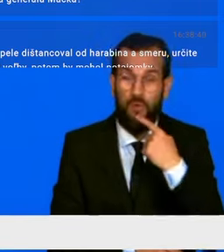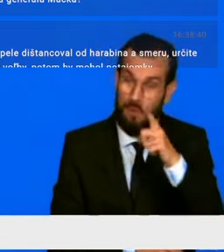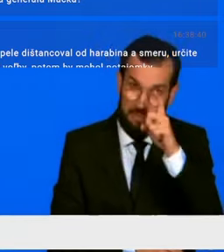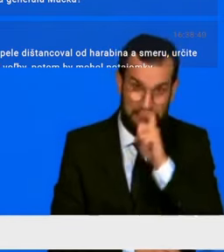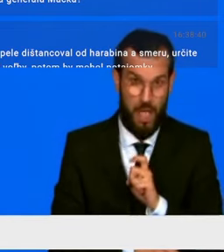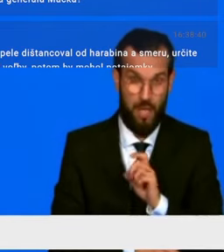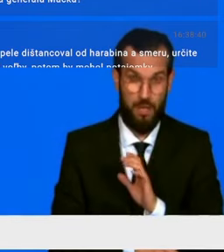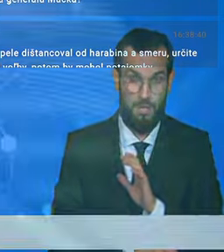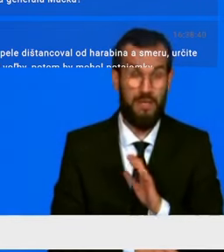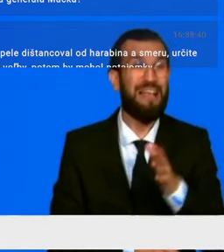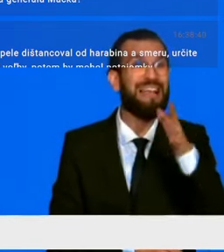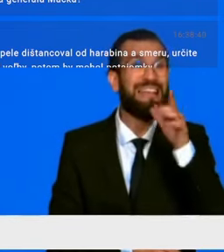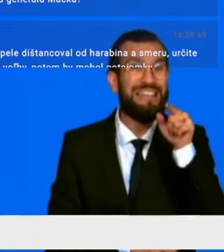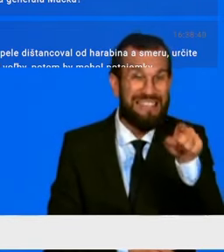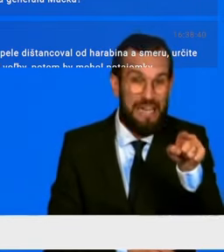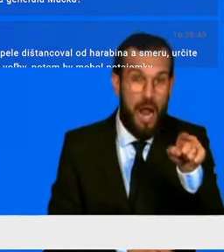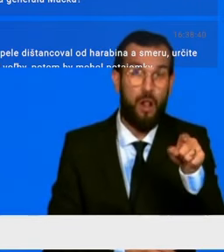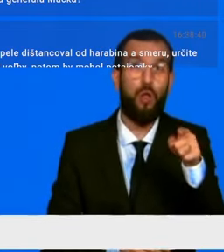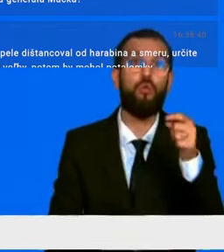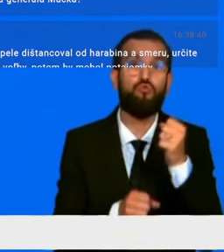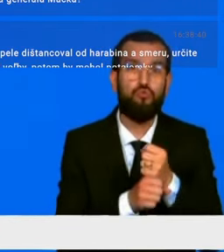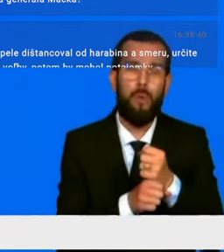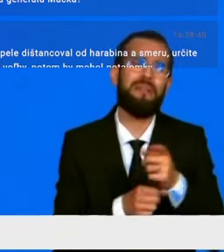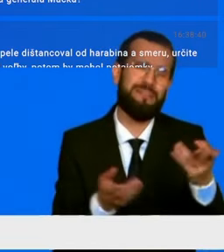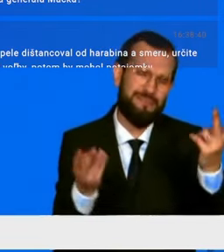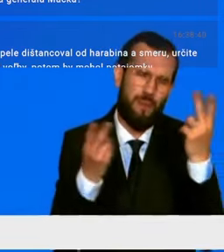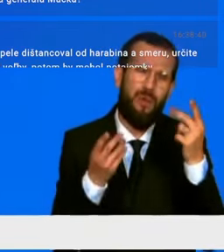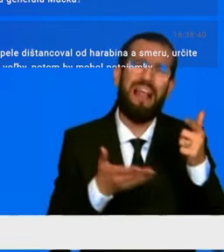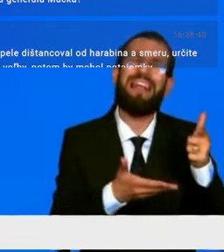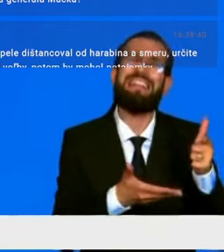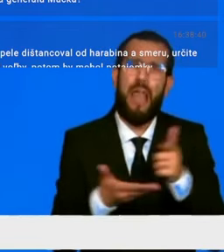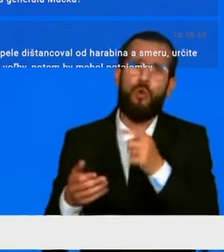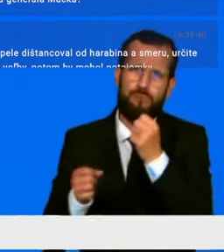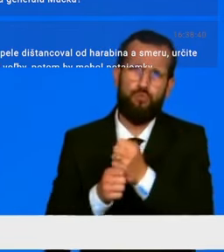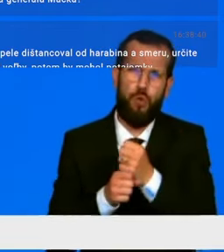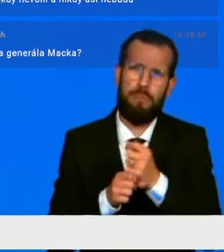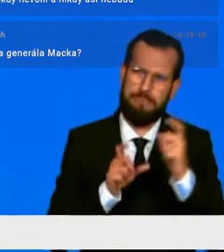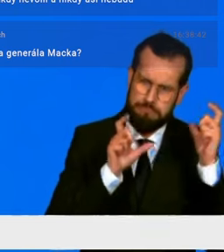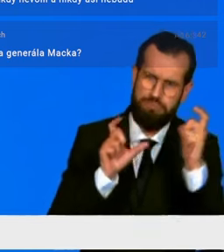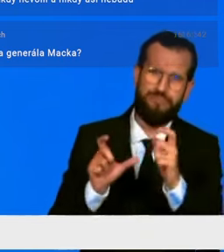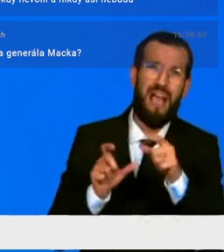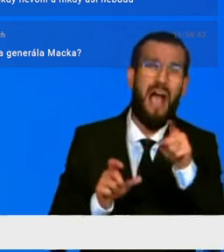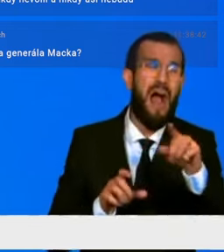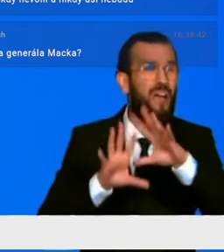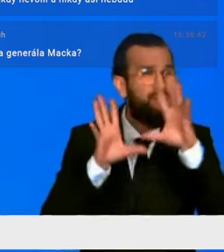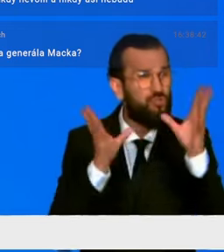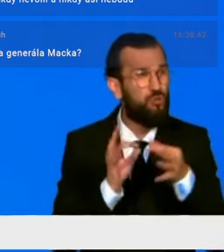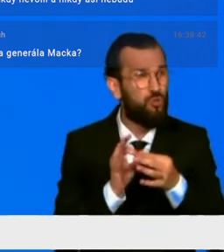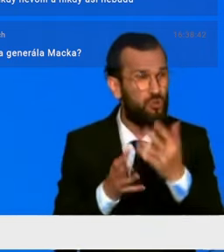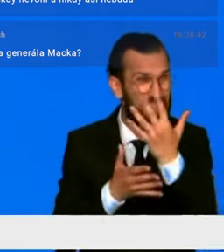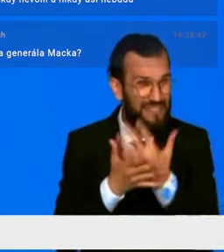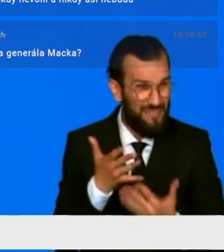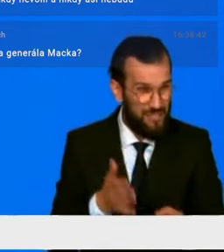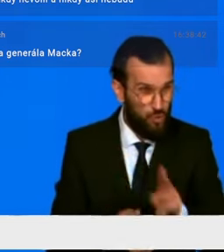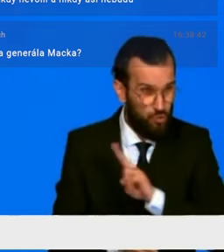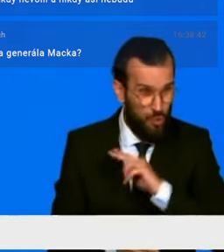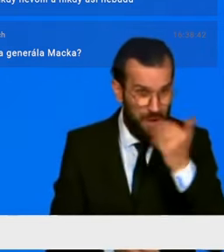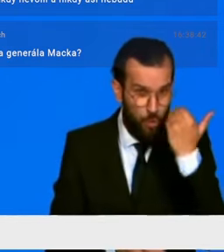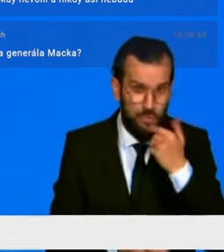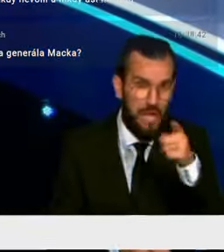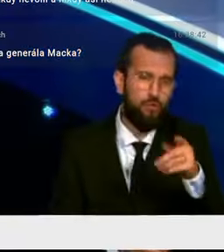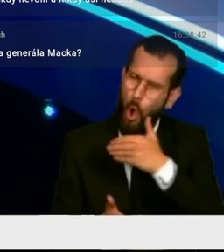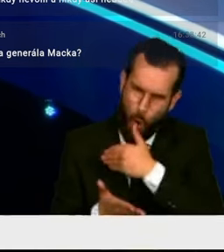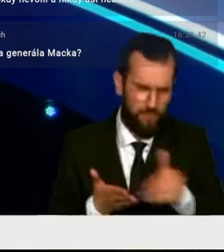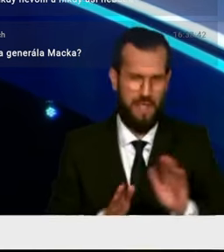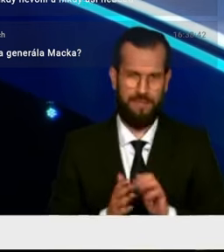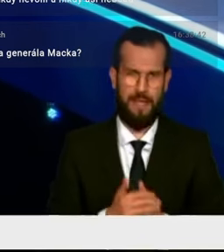Izrael Izrael reagoval na teroristický ú ale odsudzujem všetko čo má za následok civilné obete pán Pellegrini vy